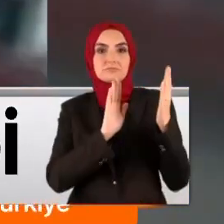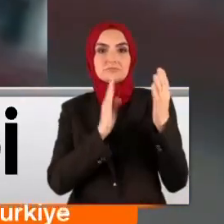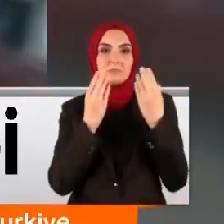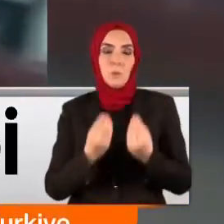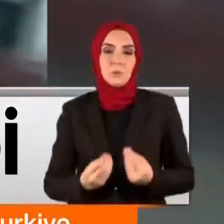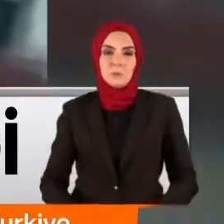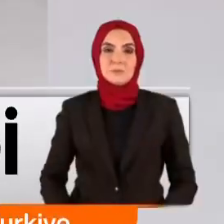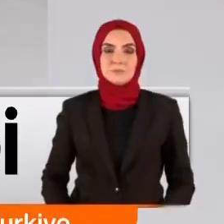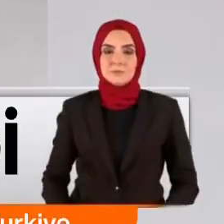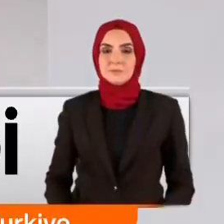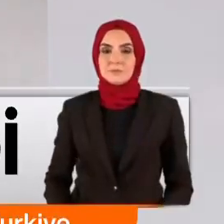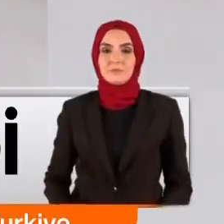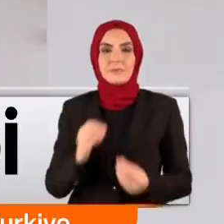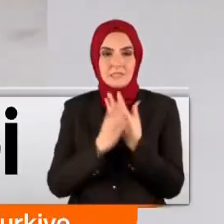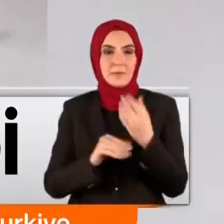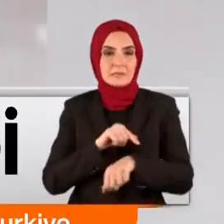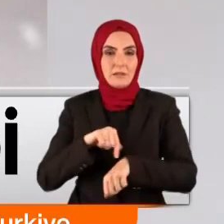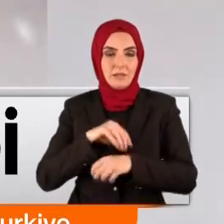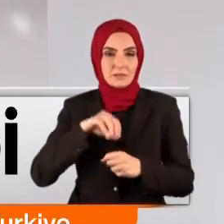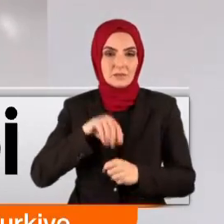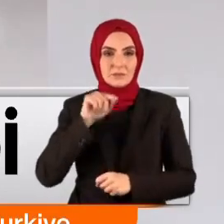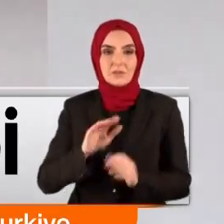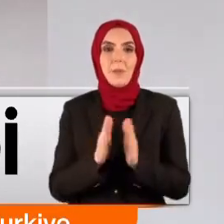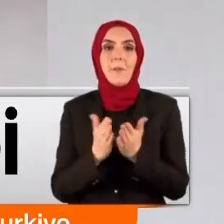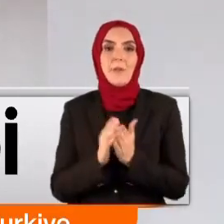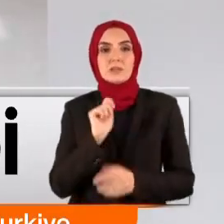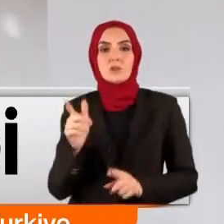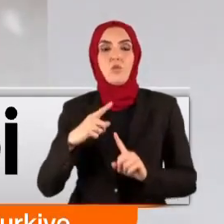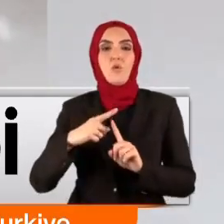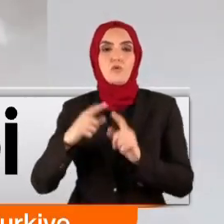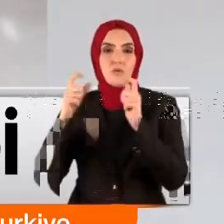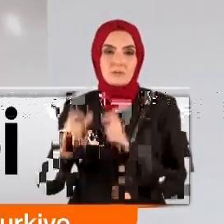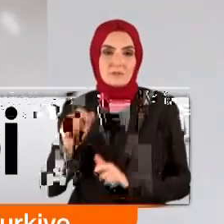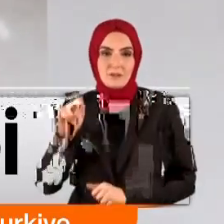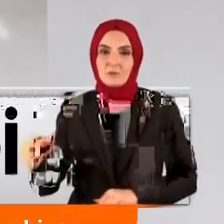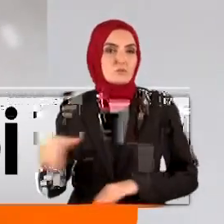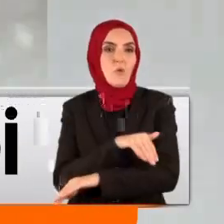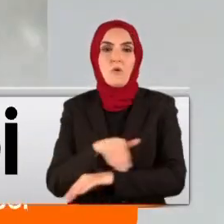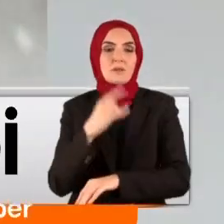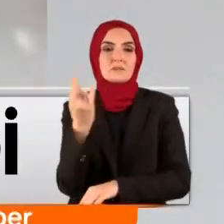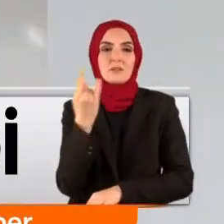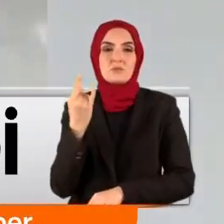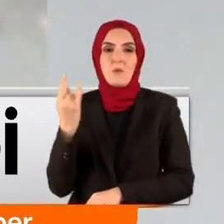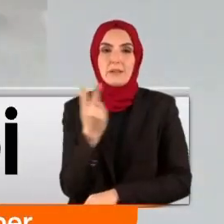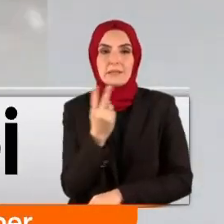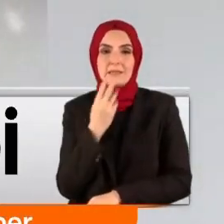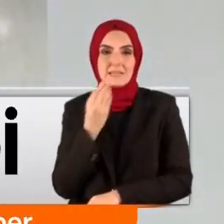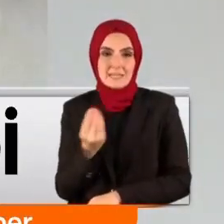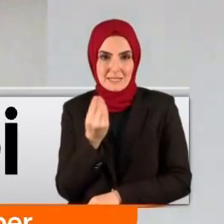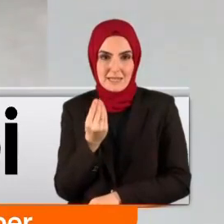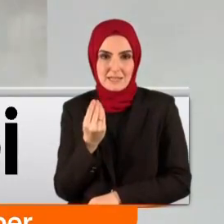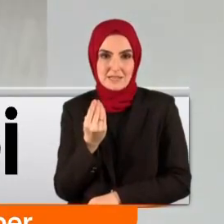Allah. Sabah saatleriydi. Mersin Toroslar'da sokaklarda dolaşan iki genç sonunda durup bir evi gözetlemeye